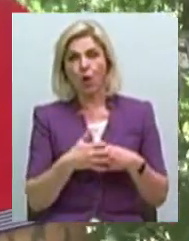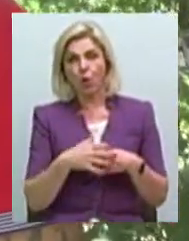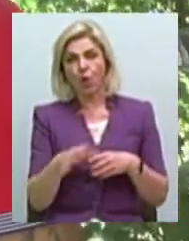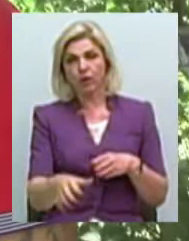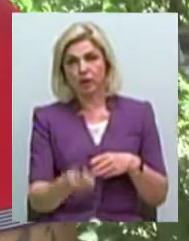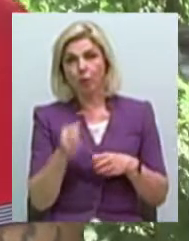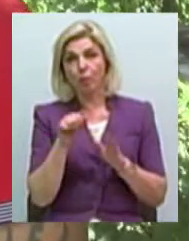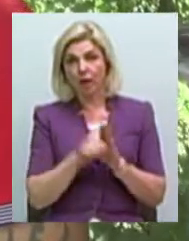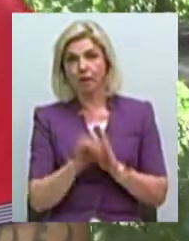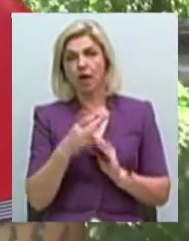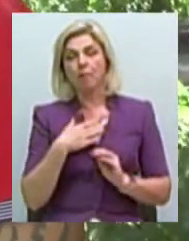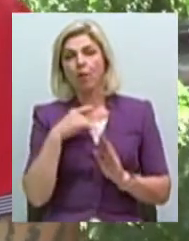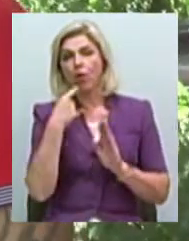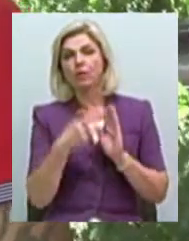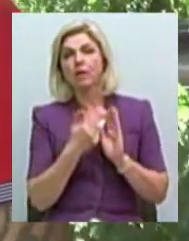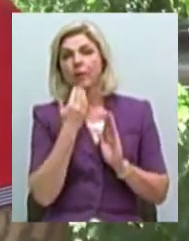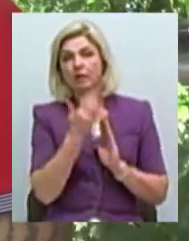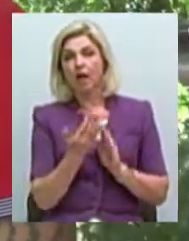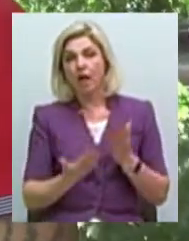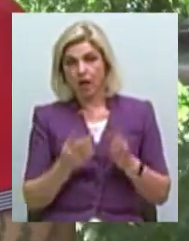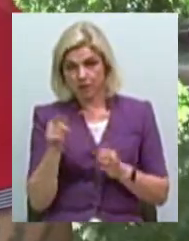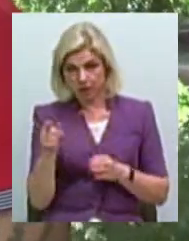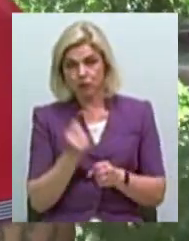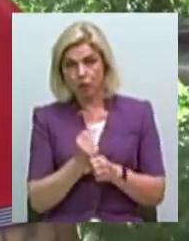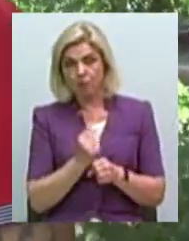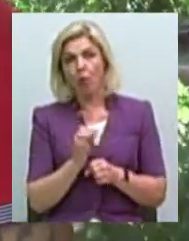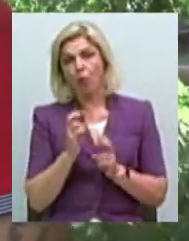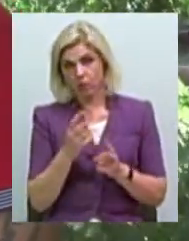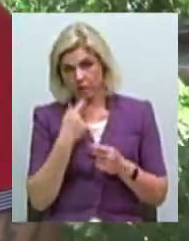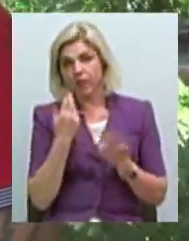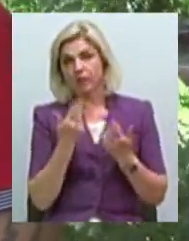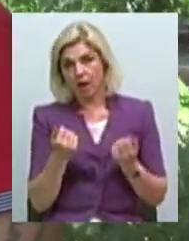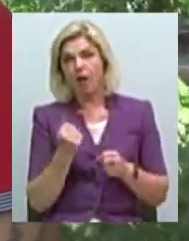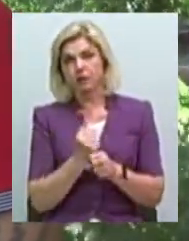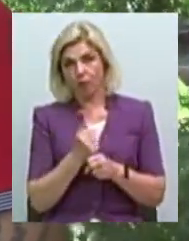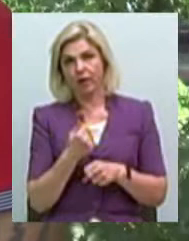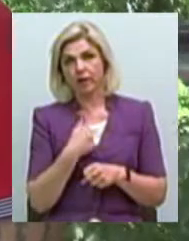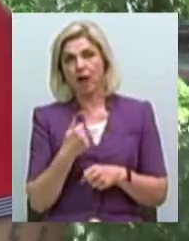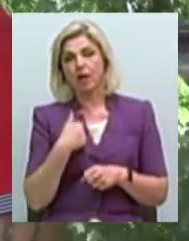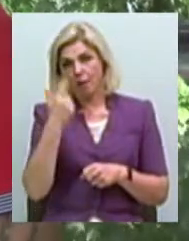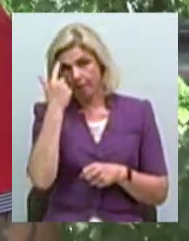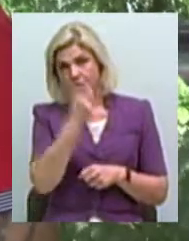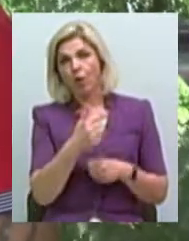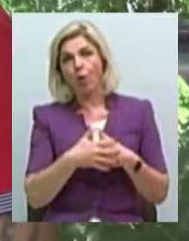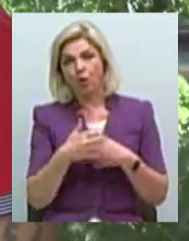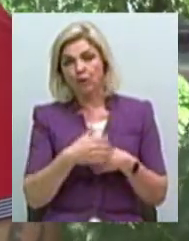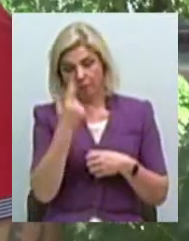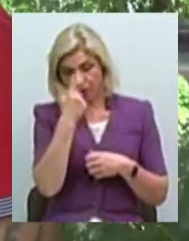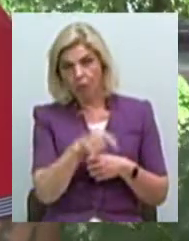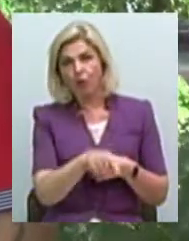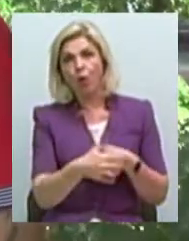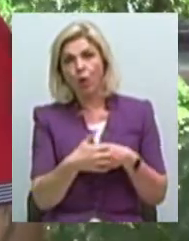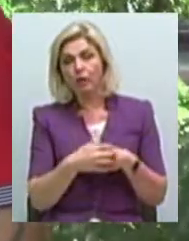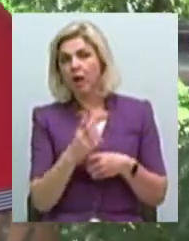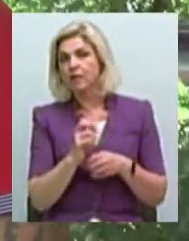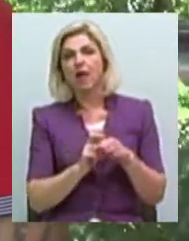вбитого. І на моє конкретне запитання, чи це він зробив, він відповів, так, це зробив я. Я попереджав цього кота не лазити по автівках і не лазити